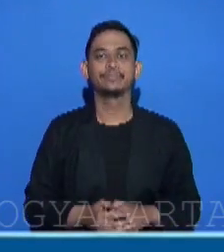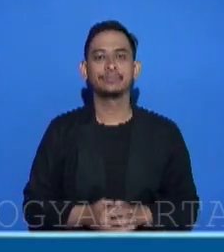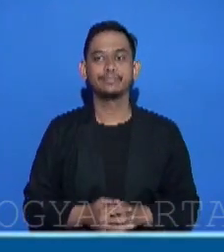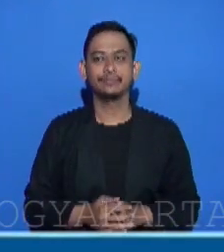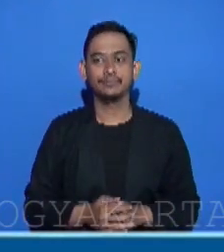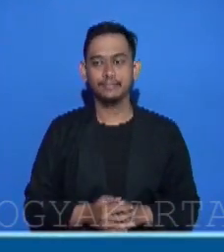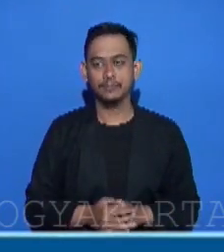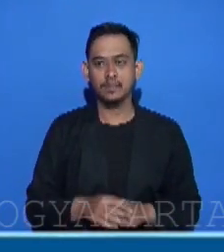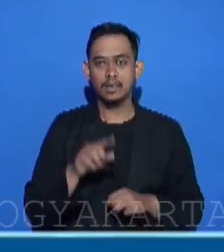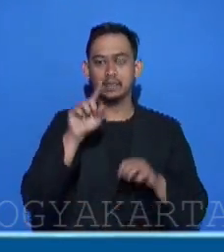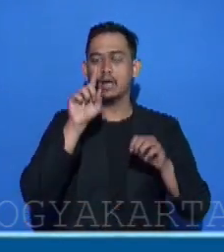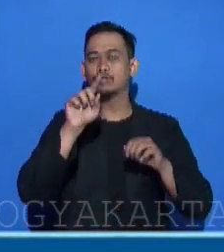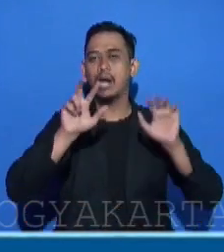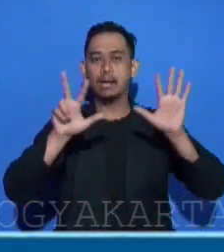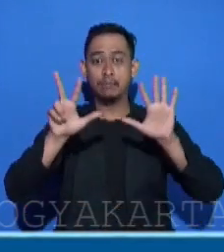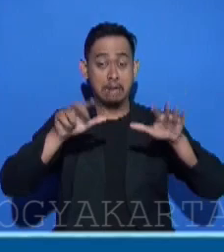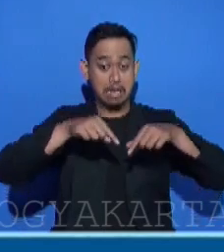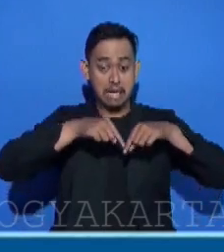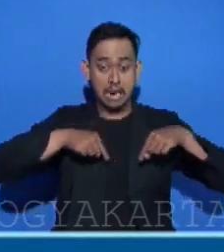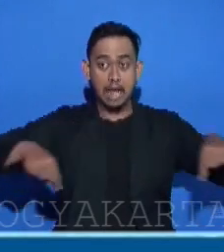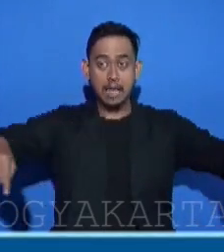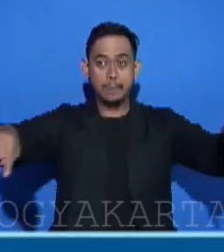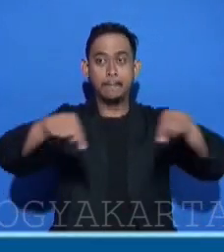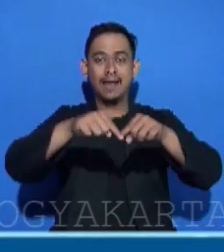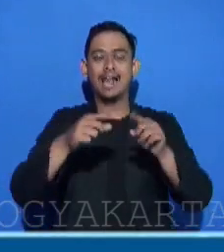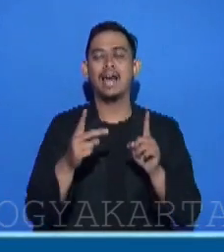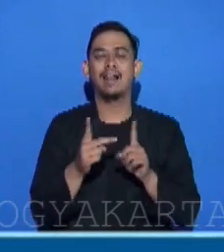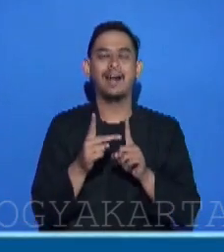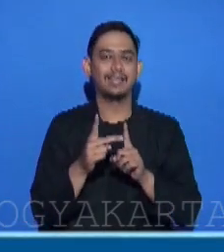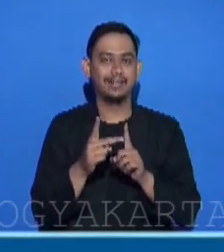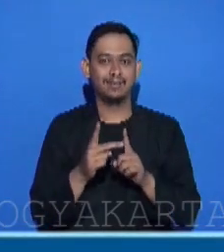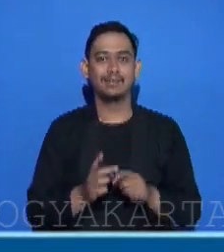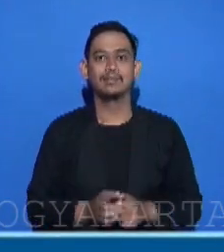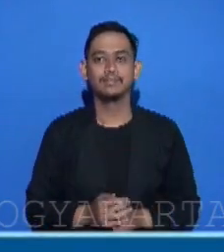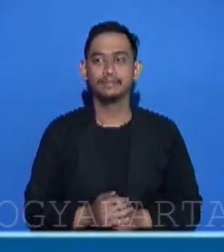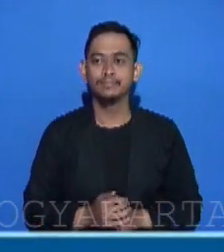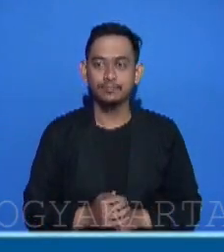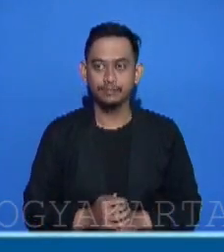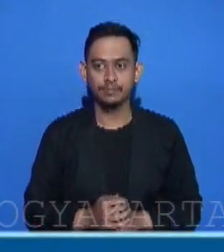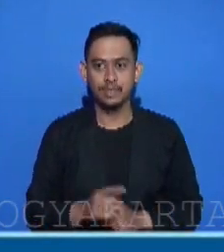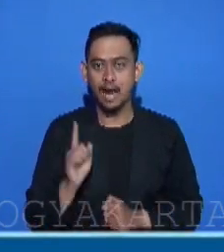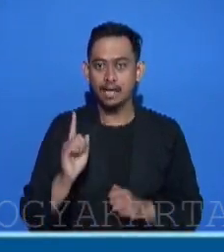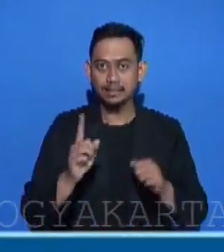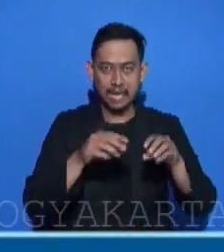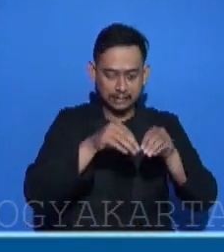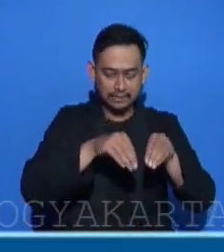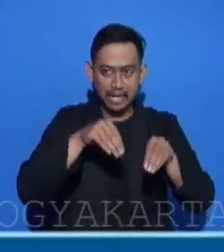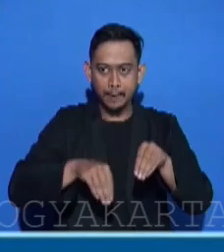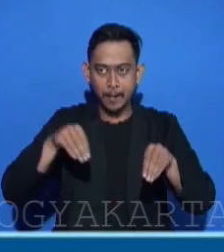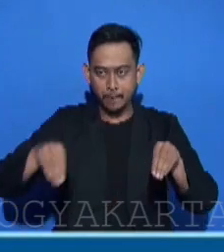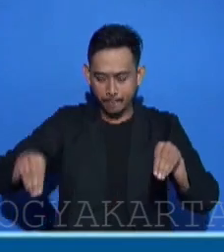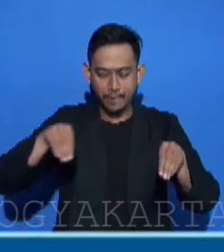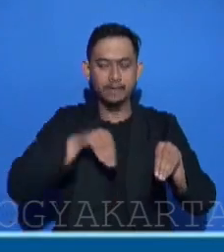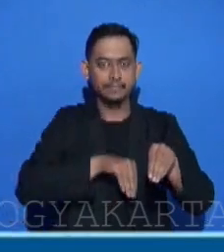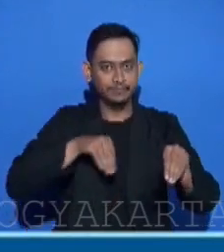hektar. Tanaman dangsul ingkang dipun tanem ing mangsa menika mujudaken peranganing pola pantun-pantun Polowijo.